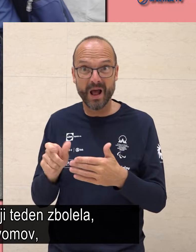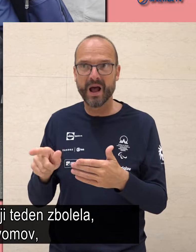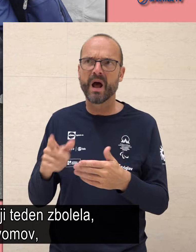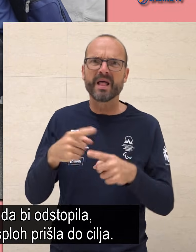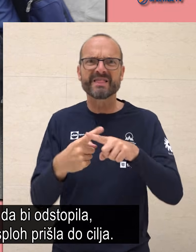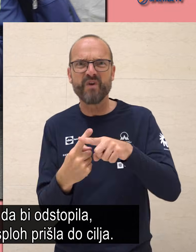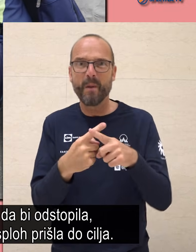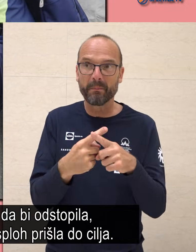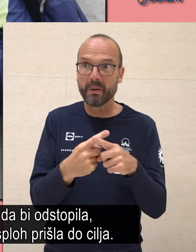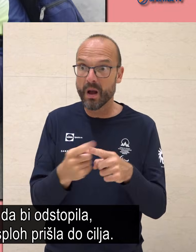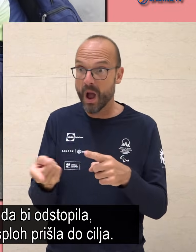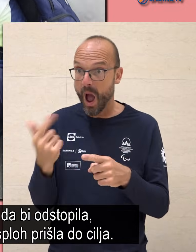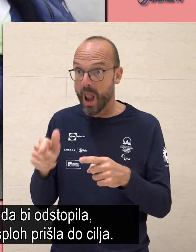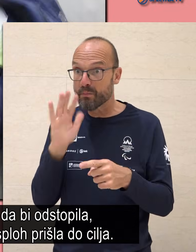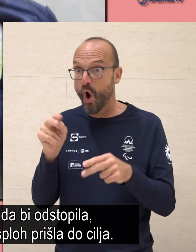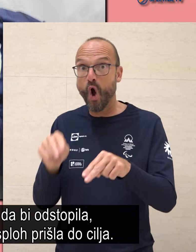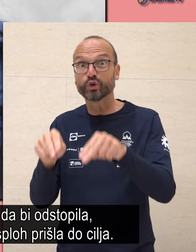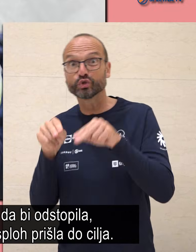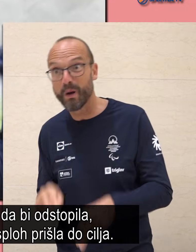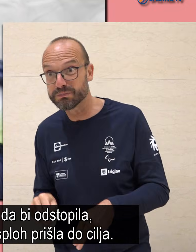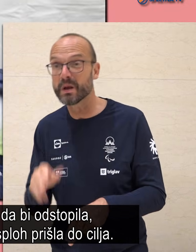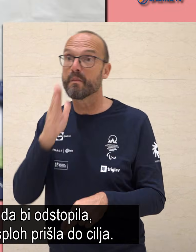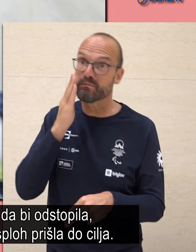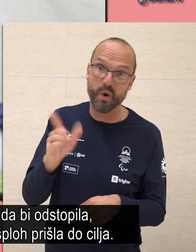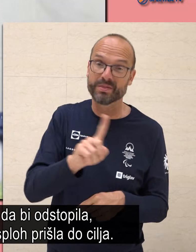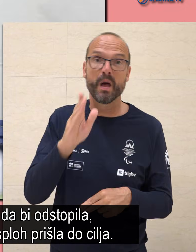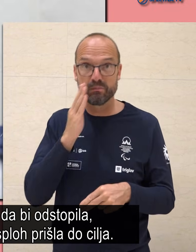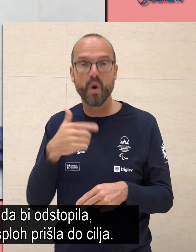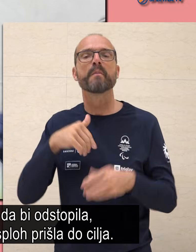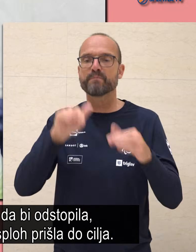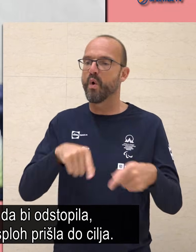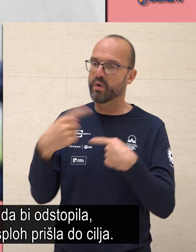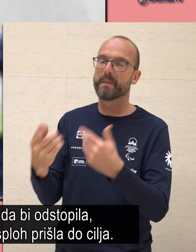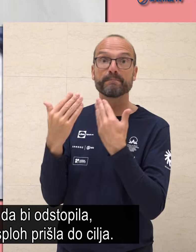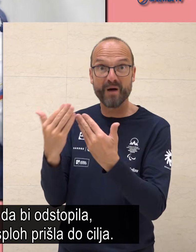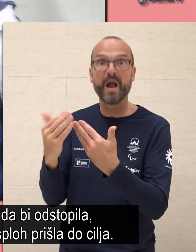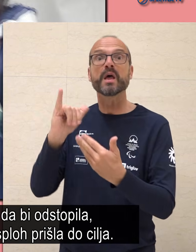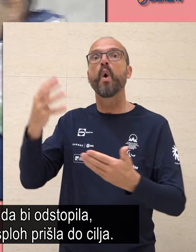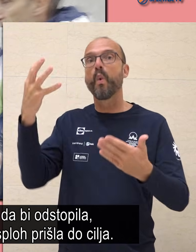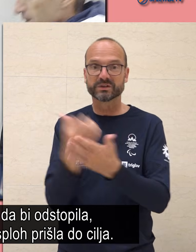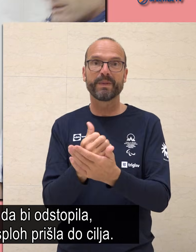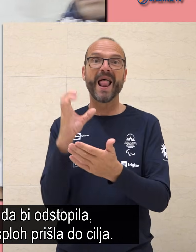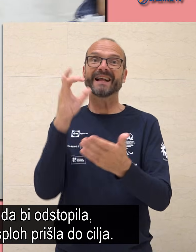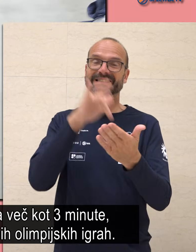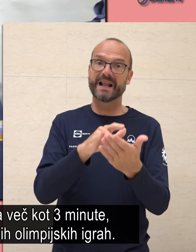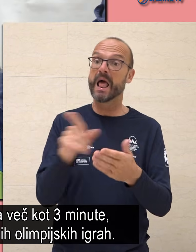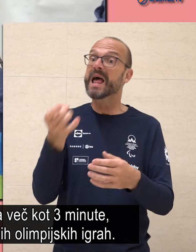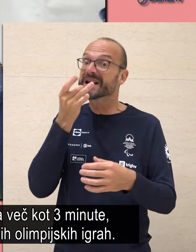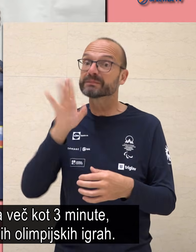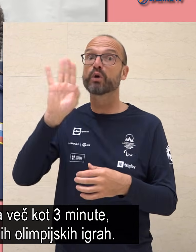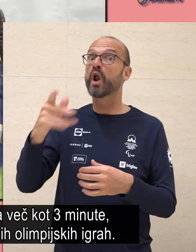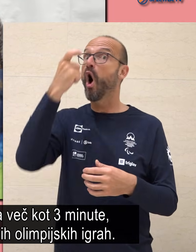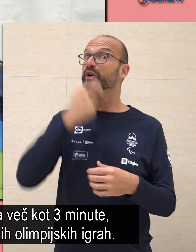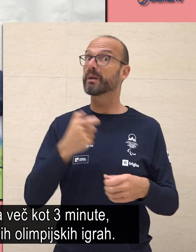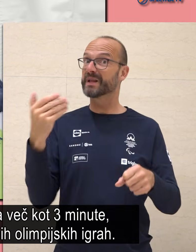nekaj dvomov, tudi o tem, da je bila možnost, da bi odstopila, tako da jo moram pohvaliti, da je sploh prišla do cilja, izboljšala je